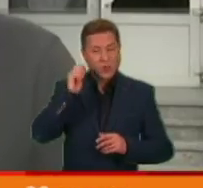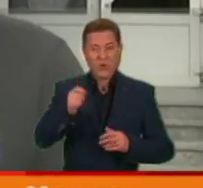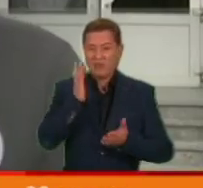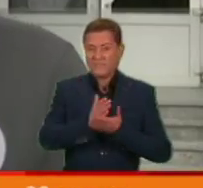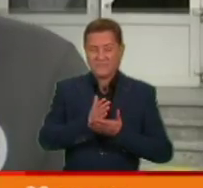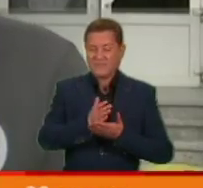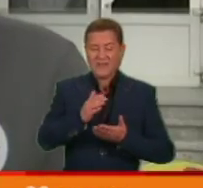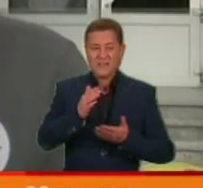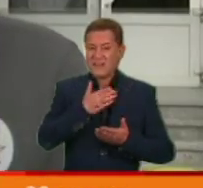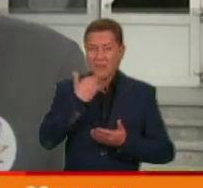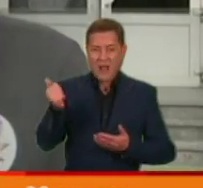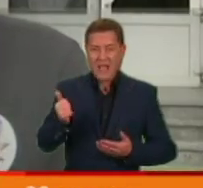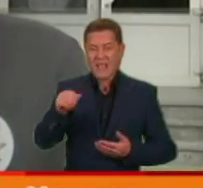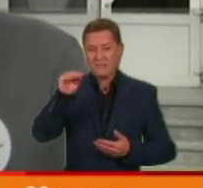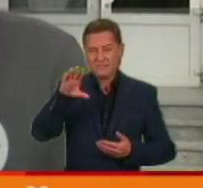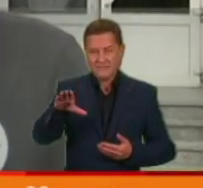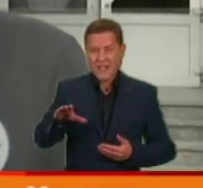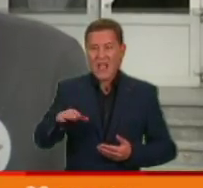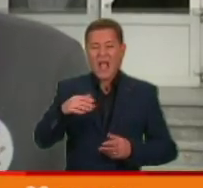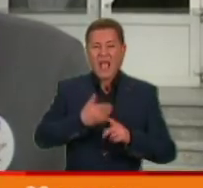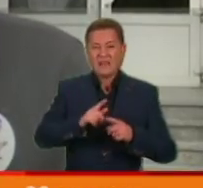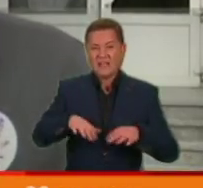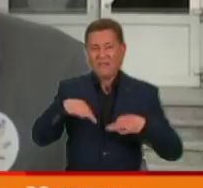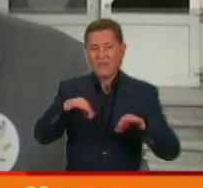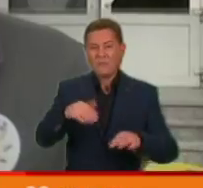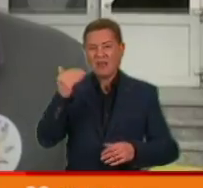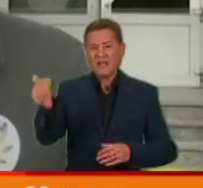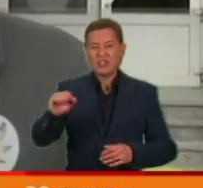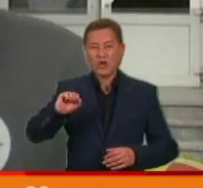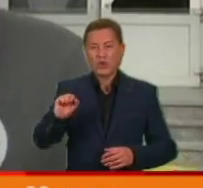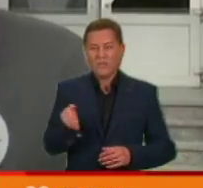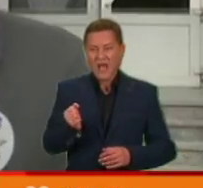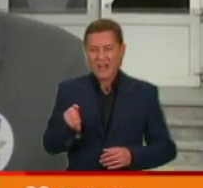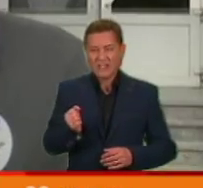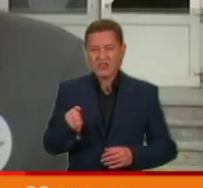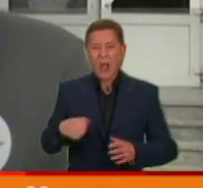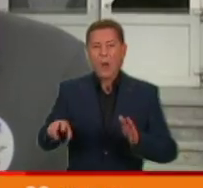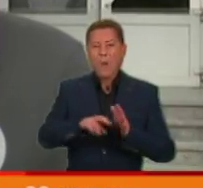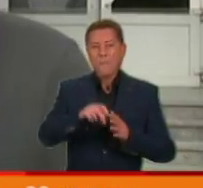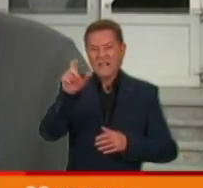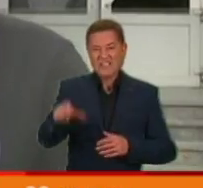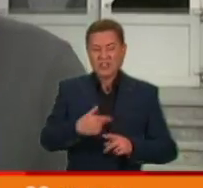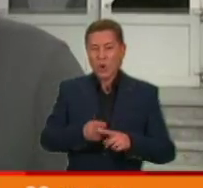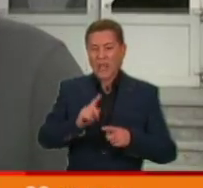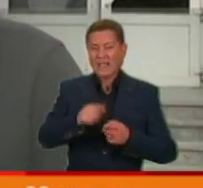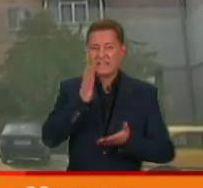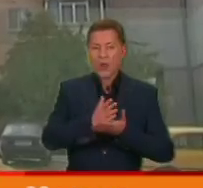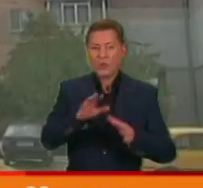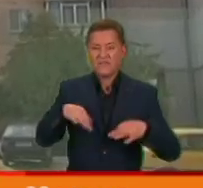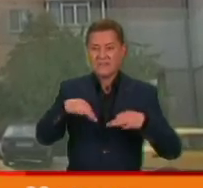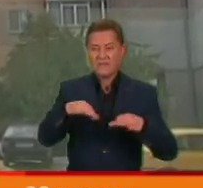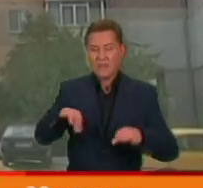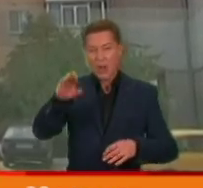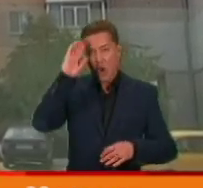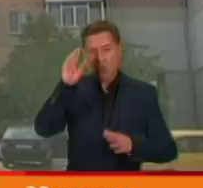автомобіль, який він керував, теж йому не належить. Він належить товаришу, а саме пасажиру, який знаходився в автомобілі.